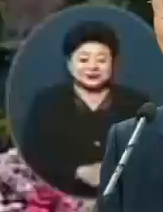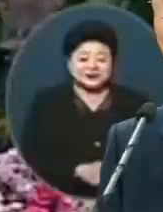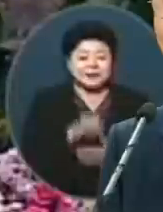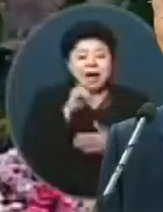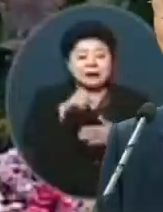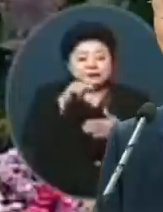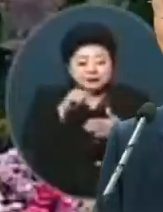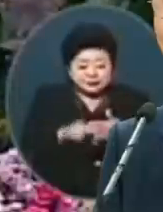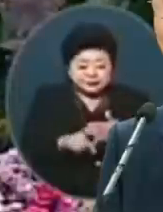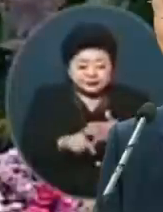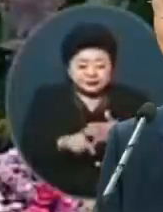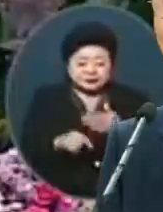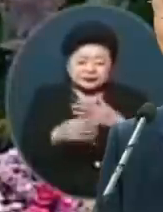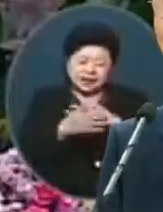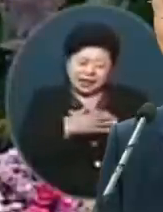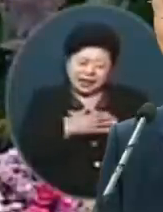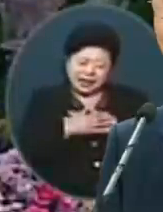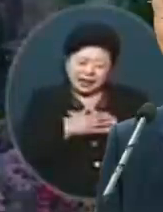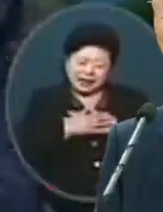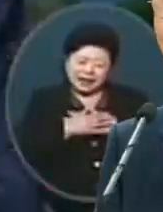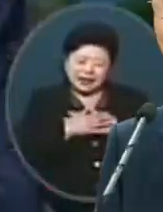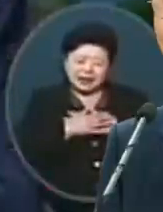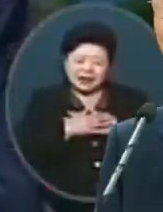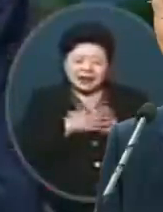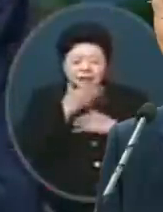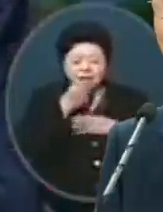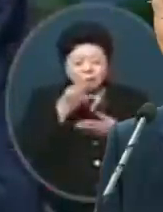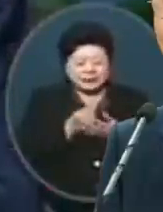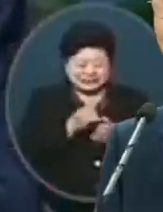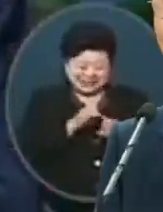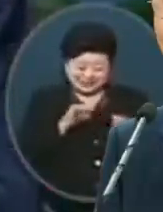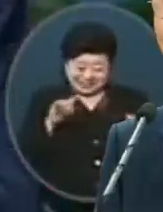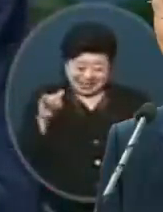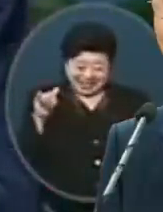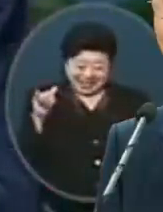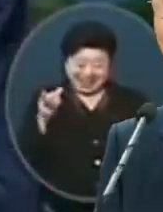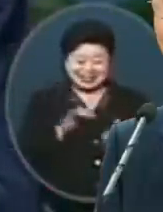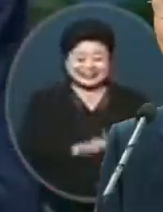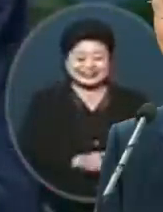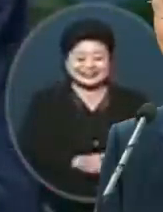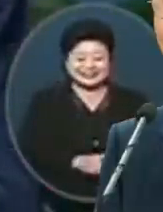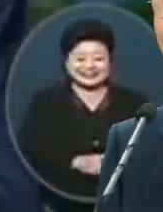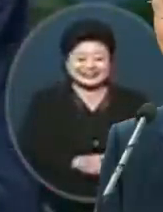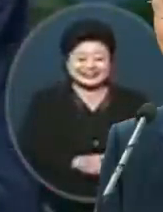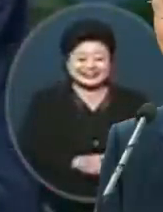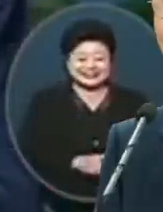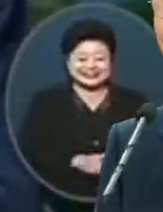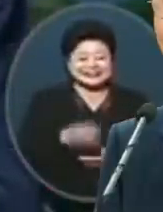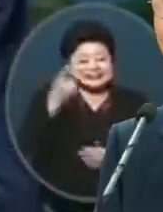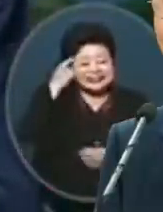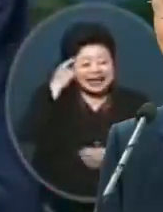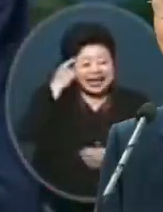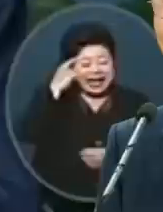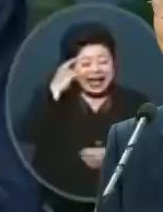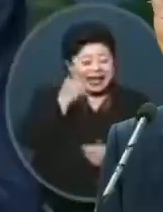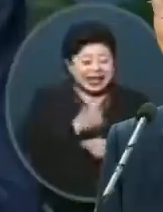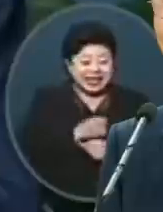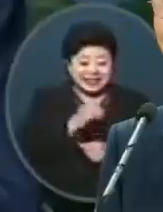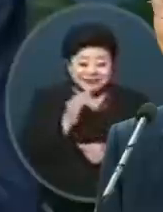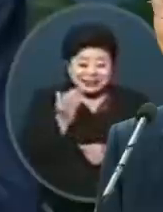마음에 나는 복받은 사람이다 그 생각을 늘 해야 되는